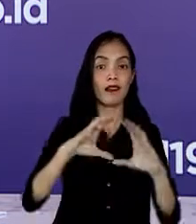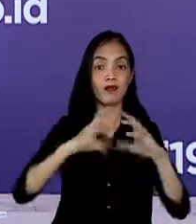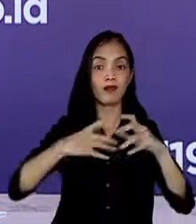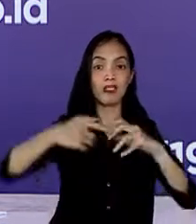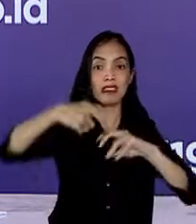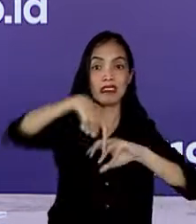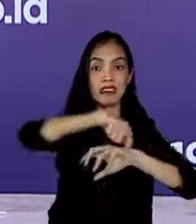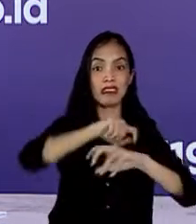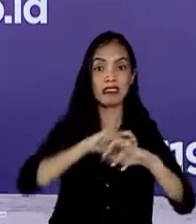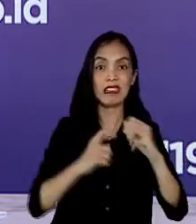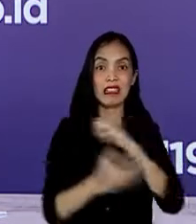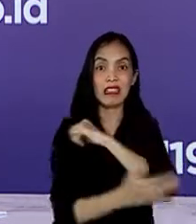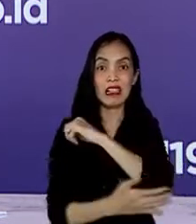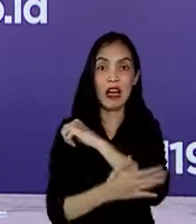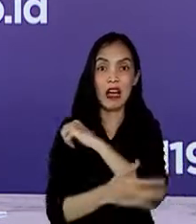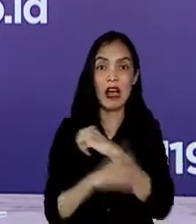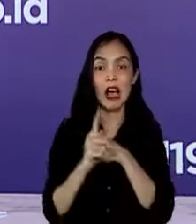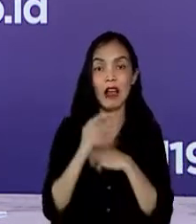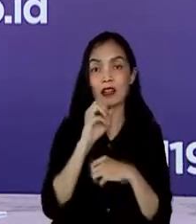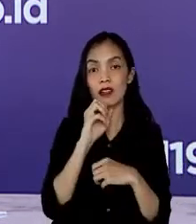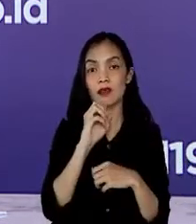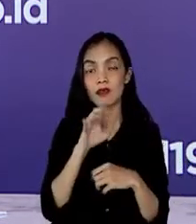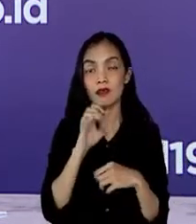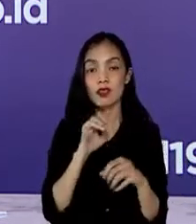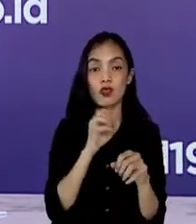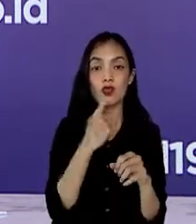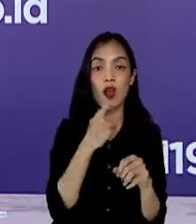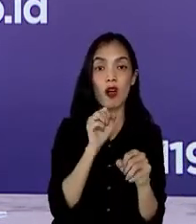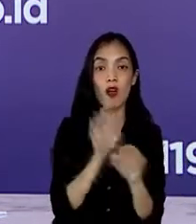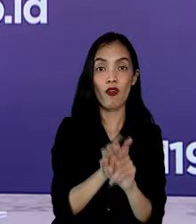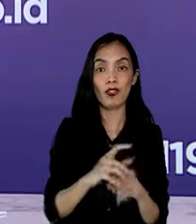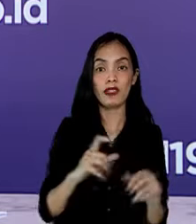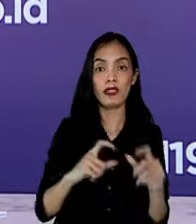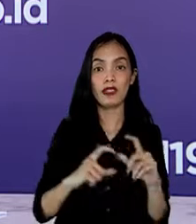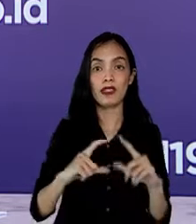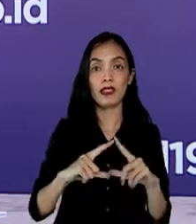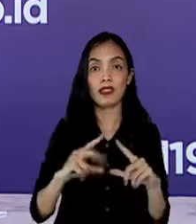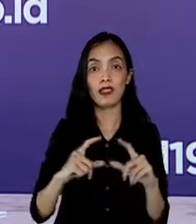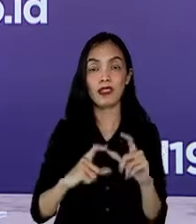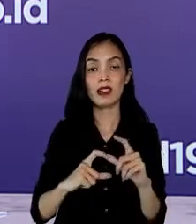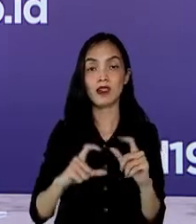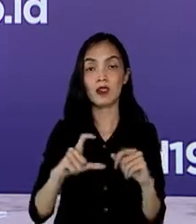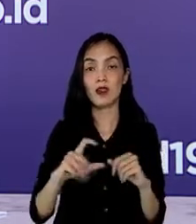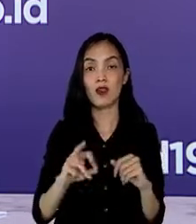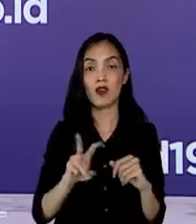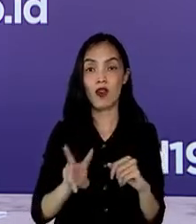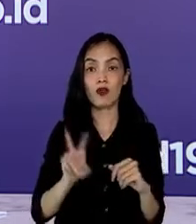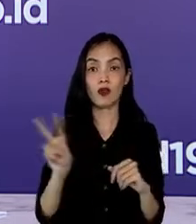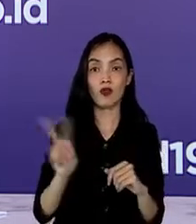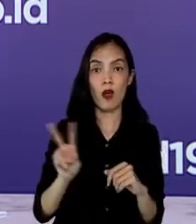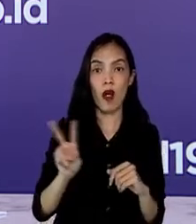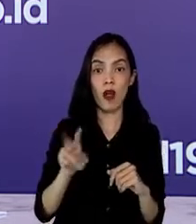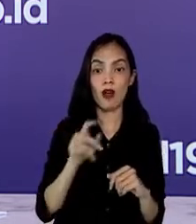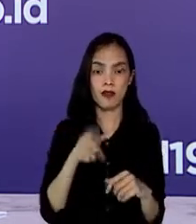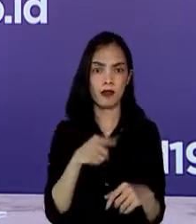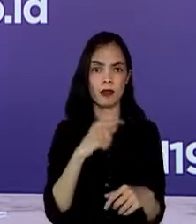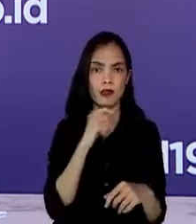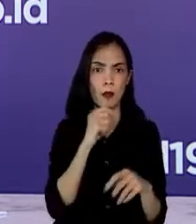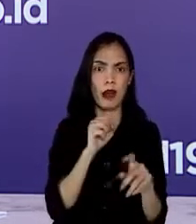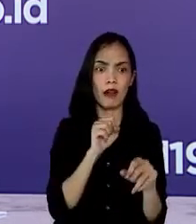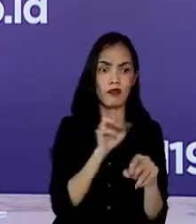telah melaporkan adanya infeksi search of dua pada hewan termasuk satwa liar